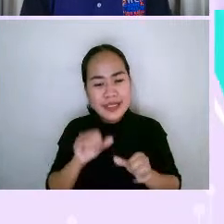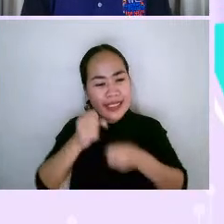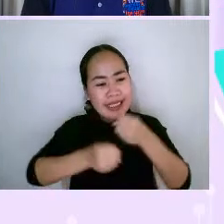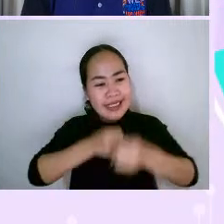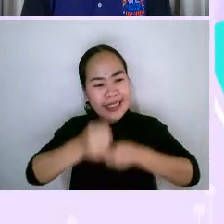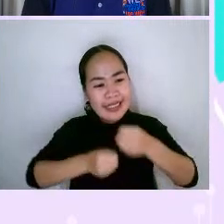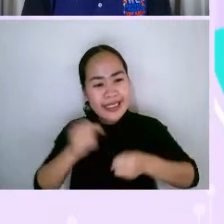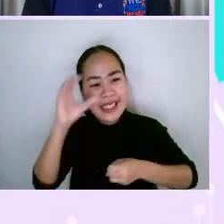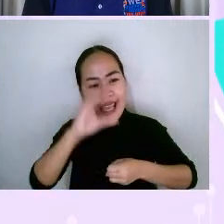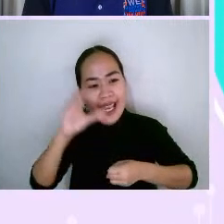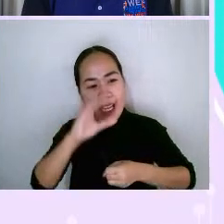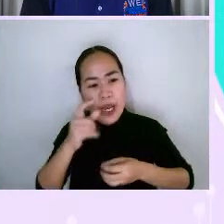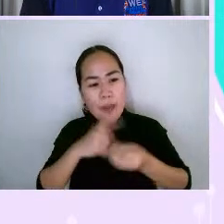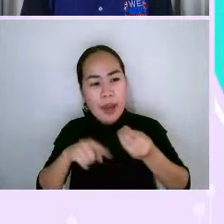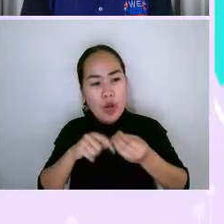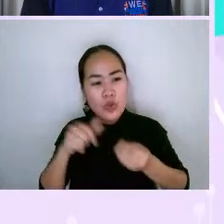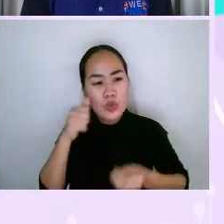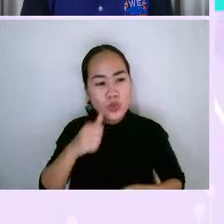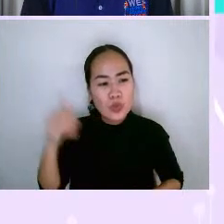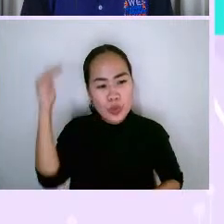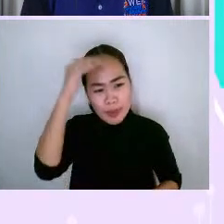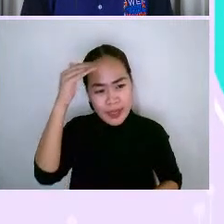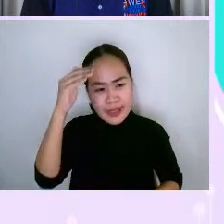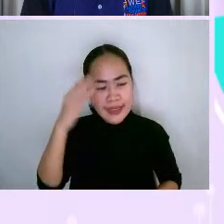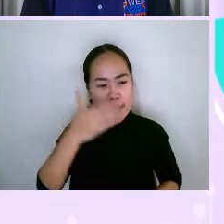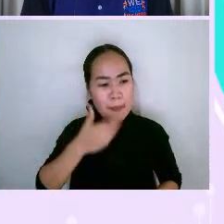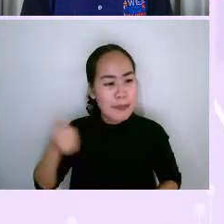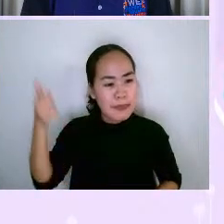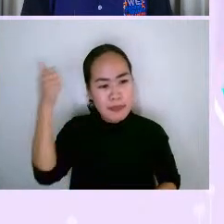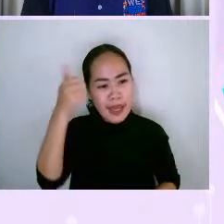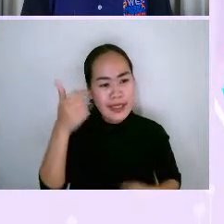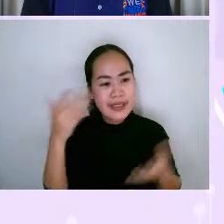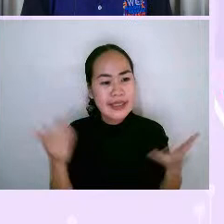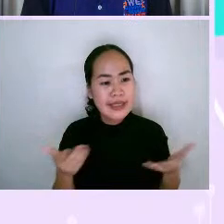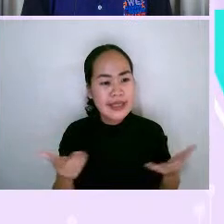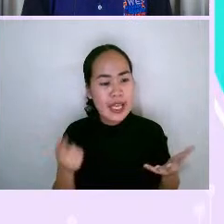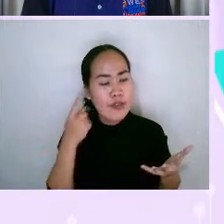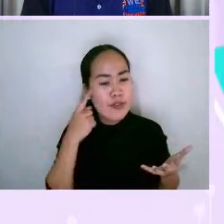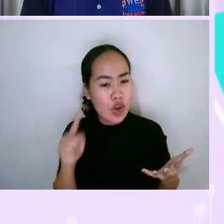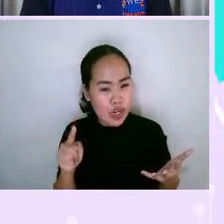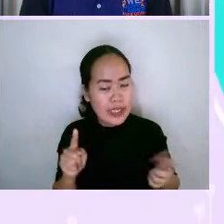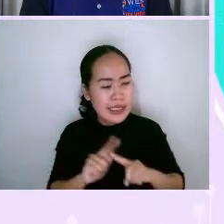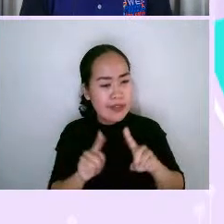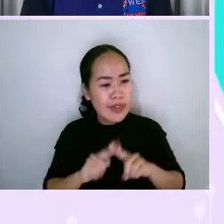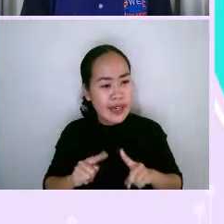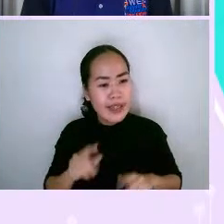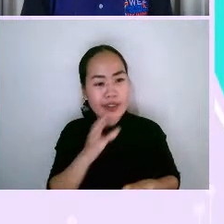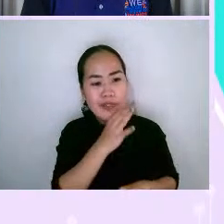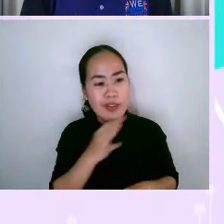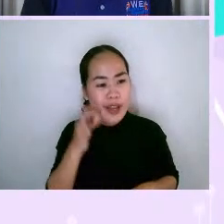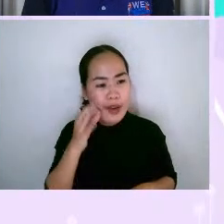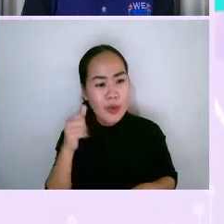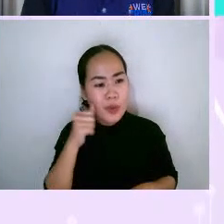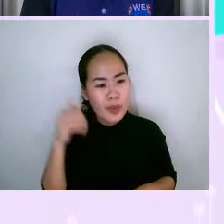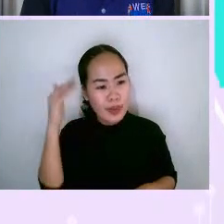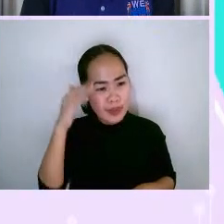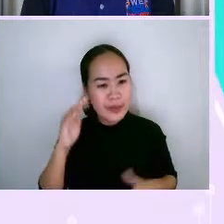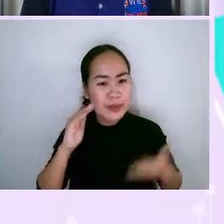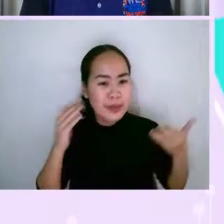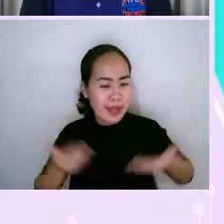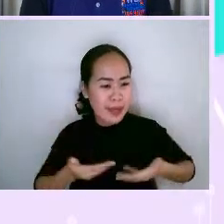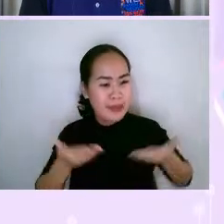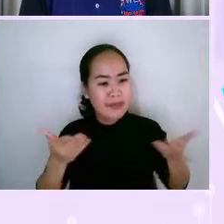ang pagbibigay ng mga serbisyo sa mga babaeng magsasaka, fisherfolk at iba pa. Let's welcome Ms.